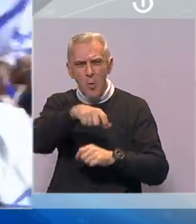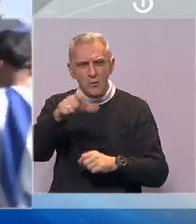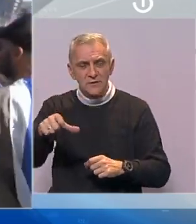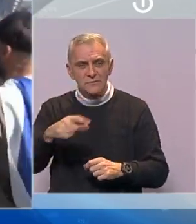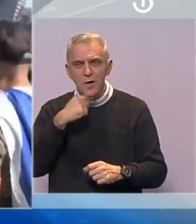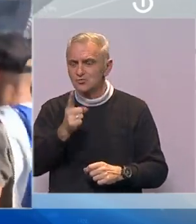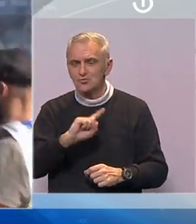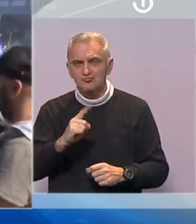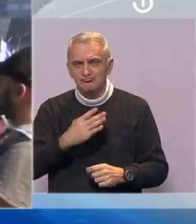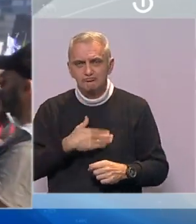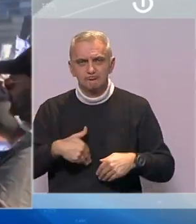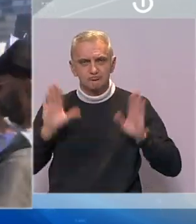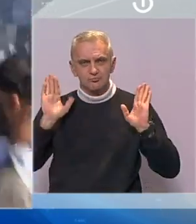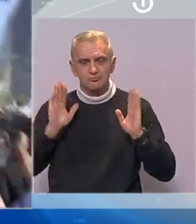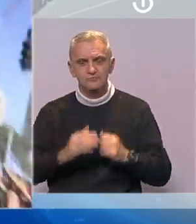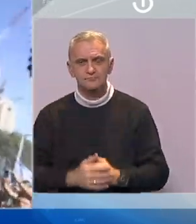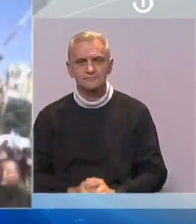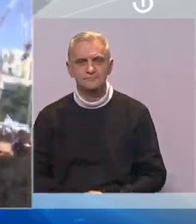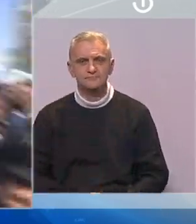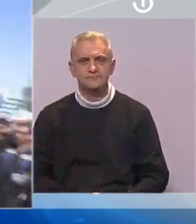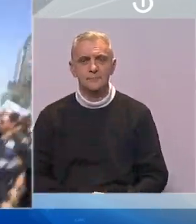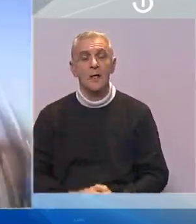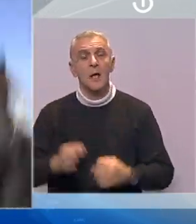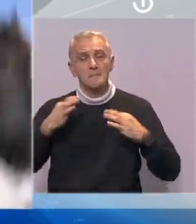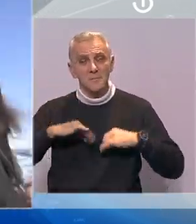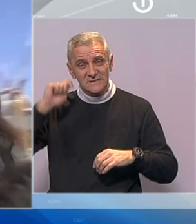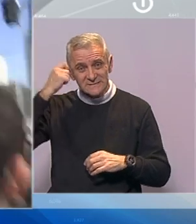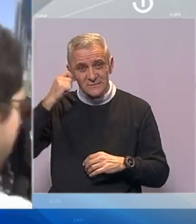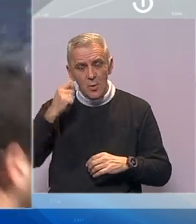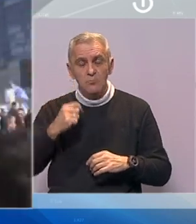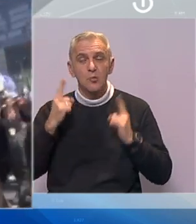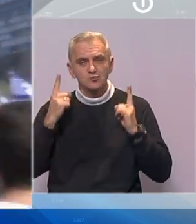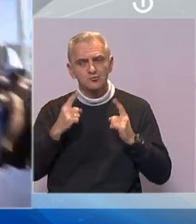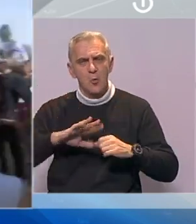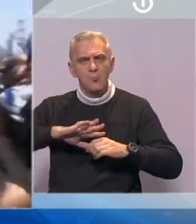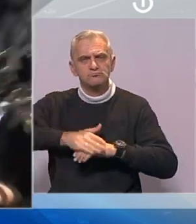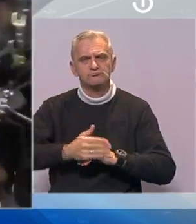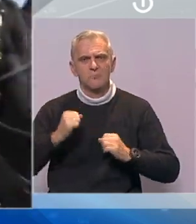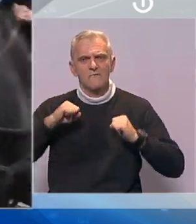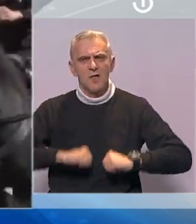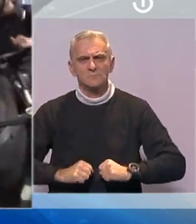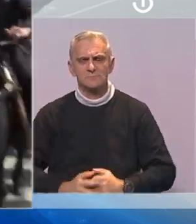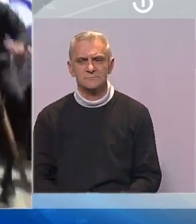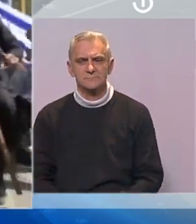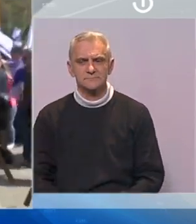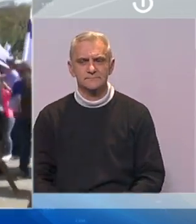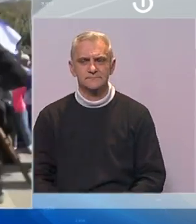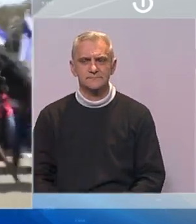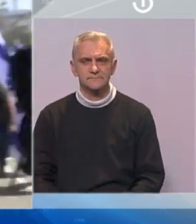ne namjeravaju odustati od protesta. Premijer Izraela je osudio anarhiju.